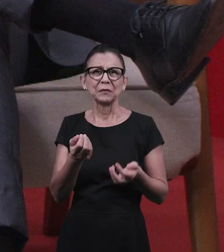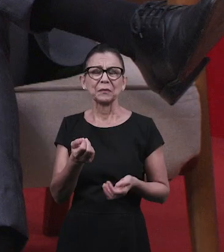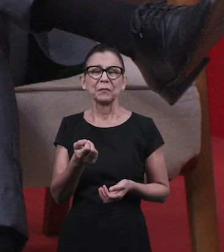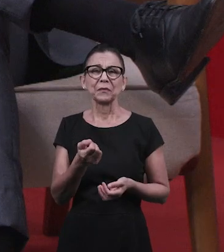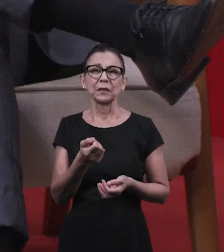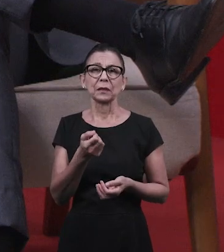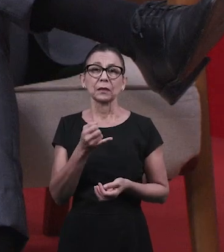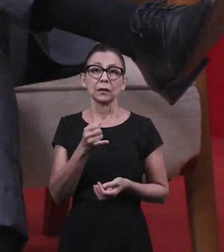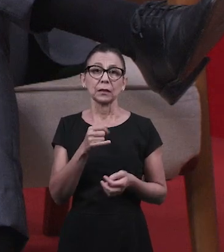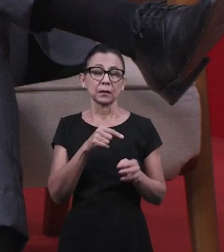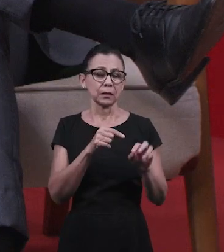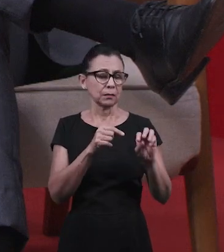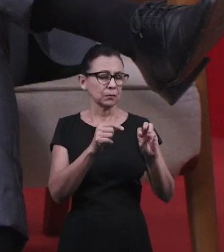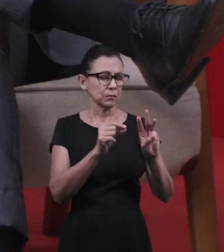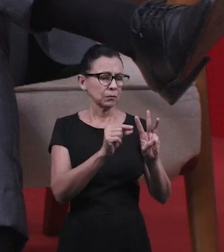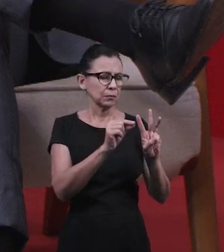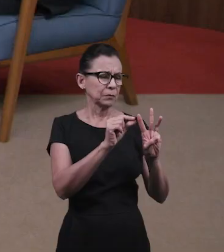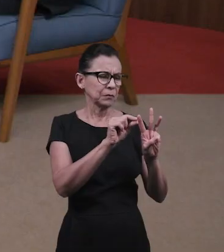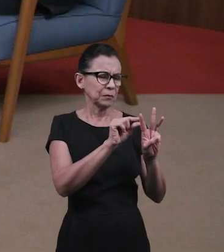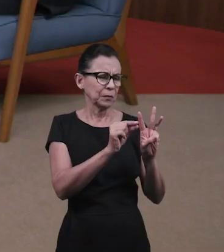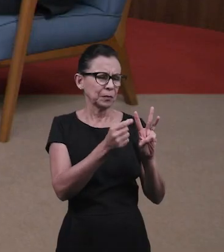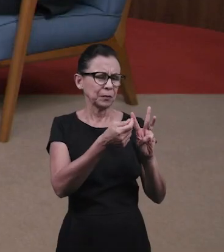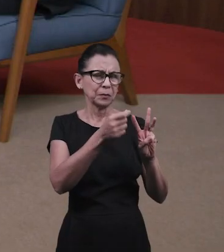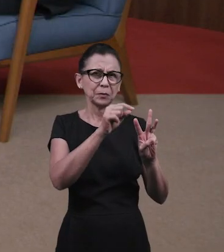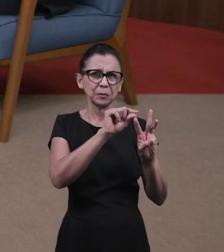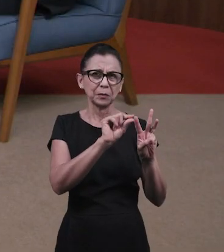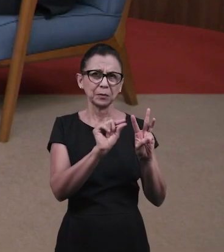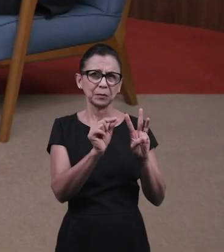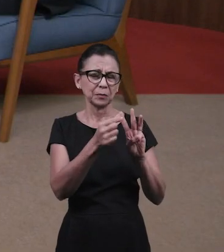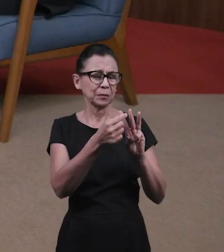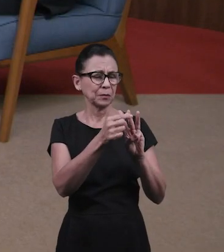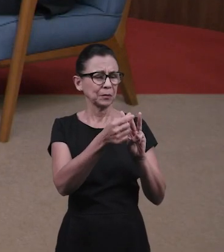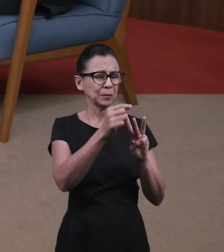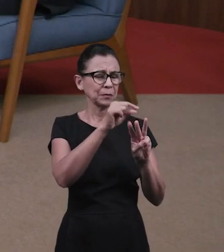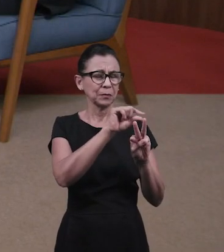le résultat, c'est la mort. Donc, le blé, c'est la vie.